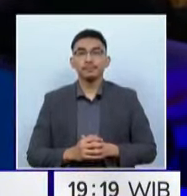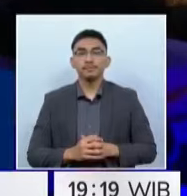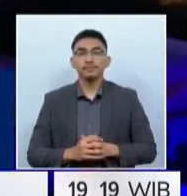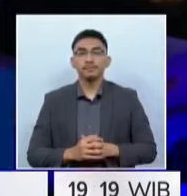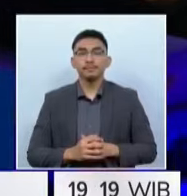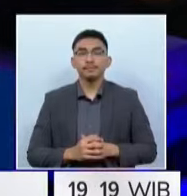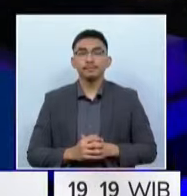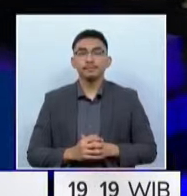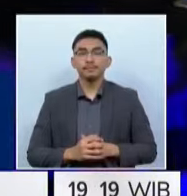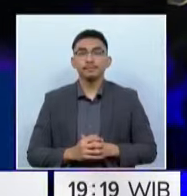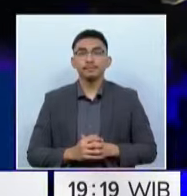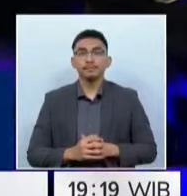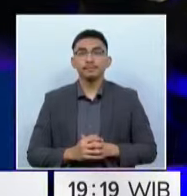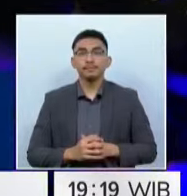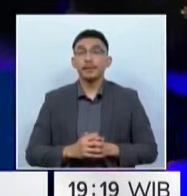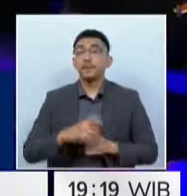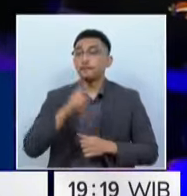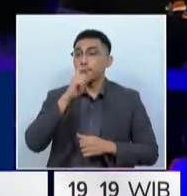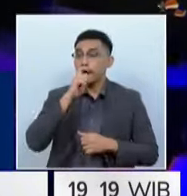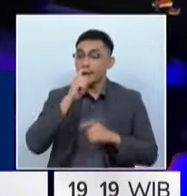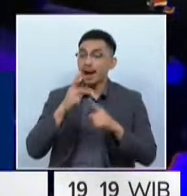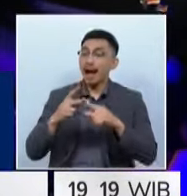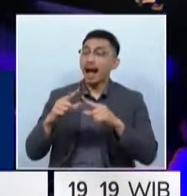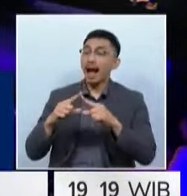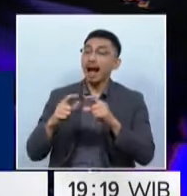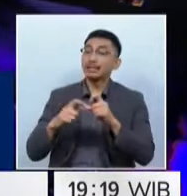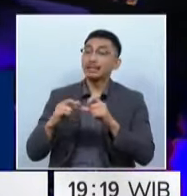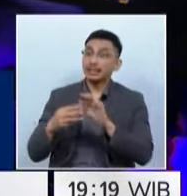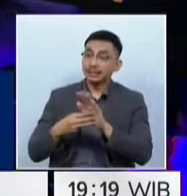kami persilakan Bapak Hasim dan bapak